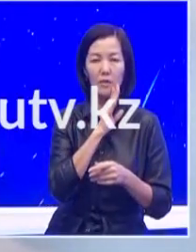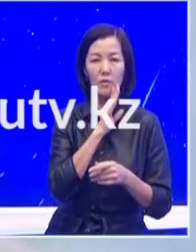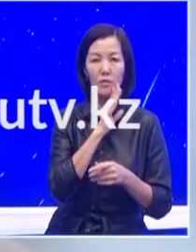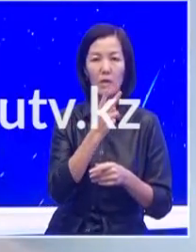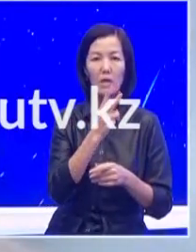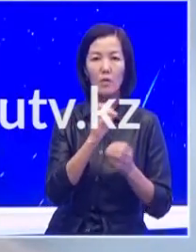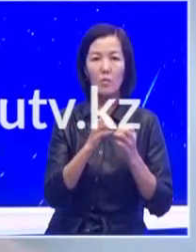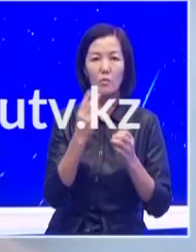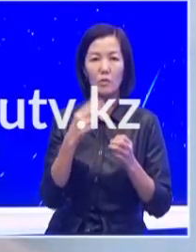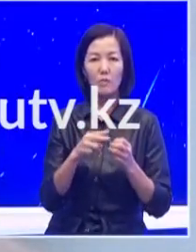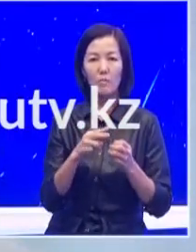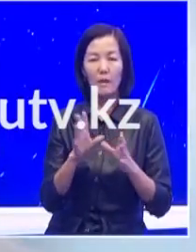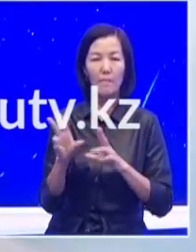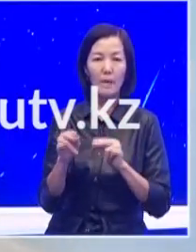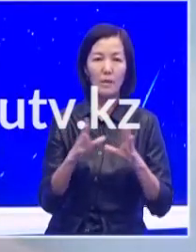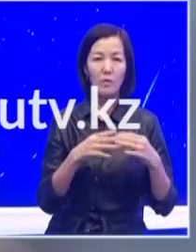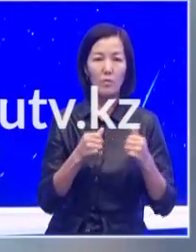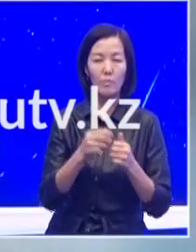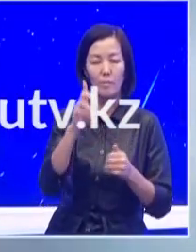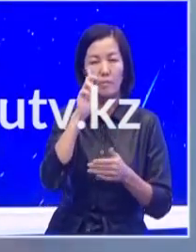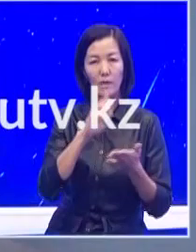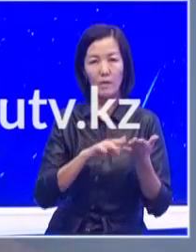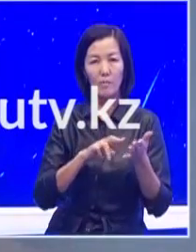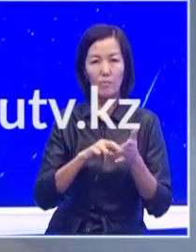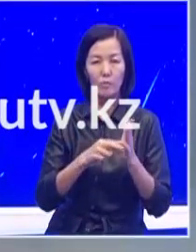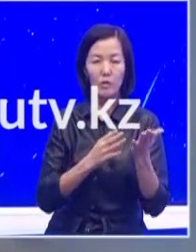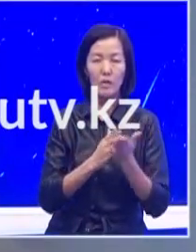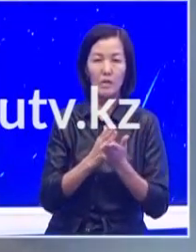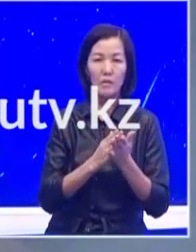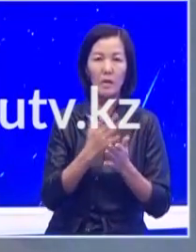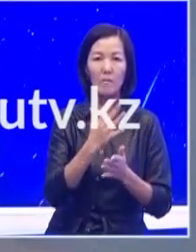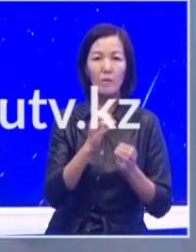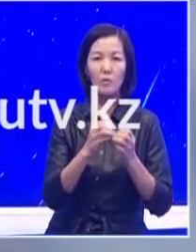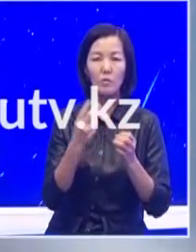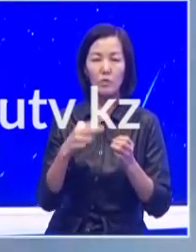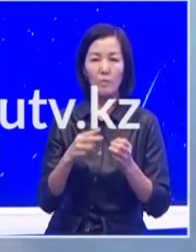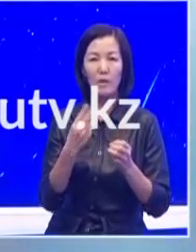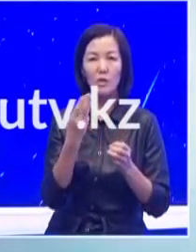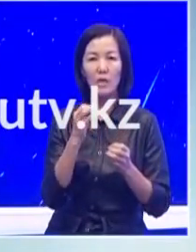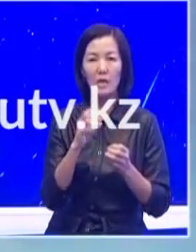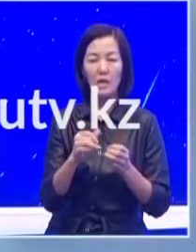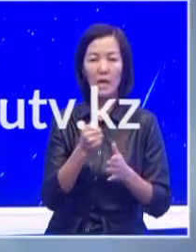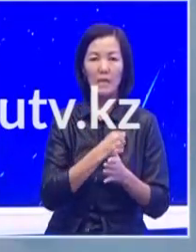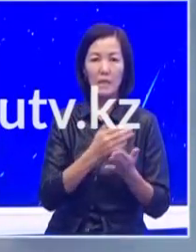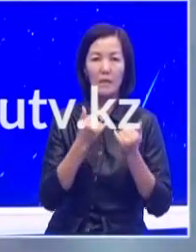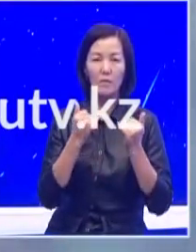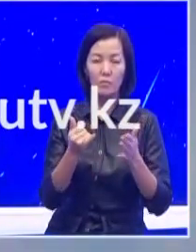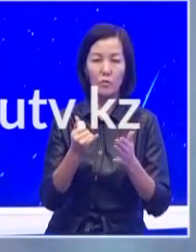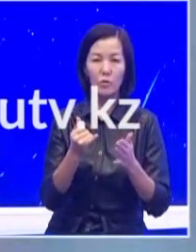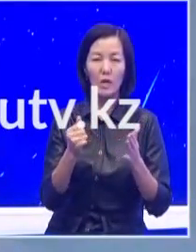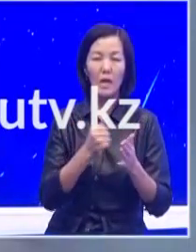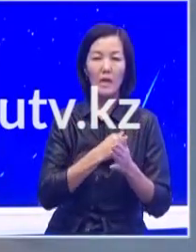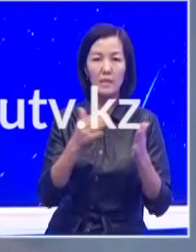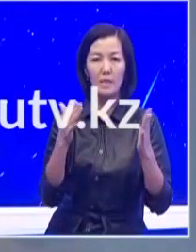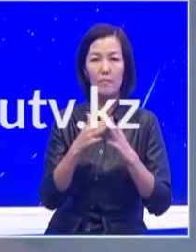2-10-20 бақытты отбасы. Мемлекеттік бюджетті қызметкерлер үшін 5-10-20 шаңырақ жобасы. Әскерилер үшін әскери баспана,